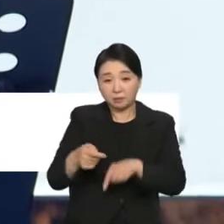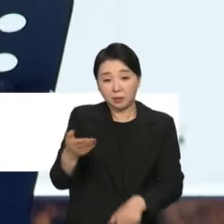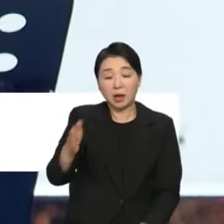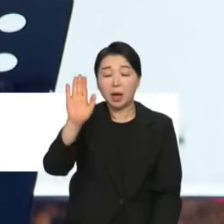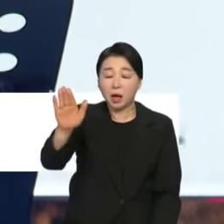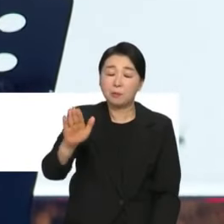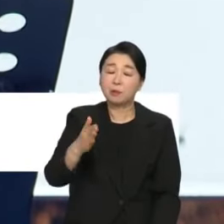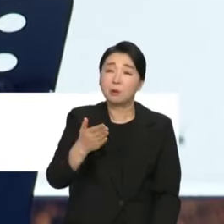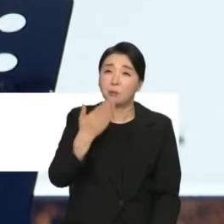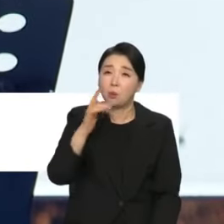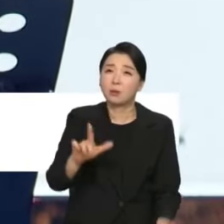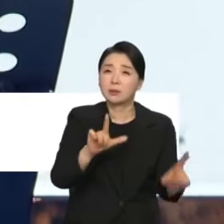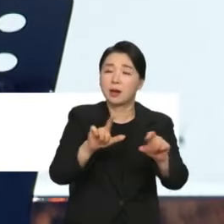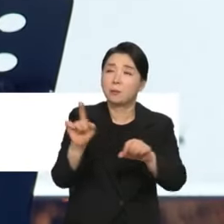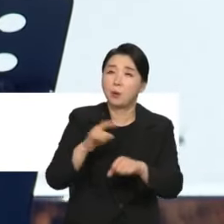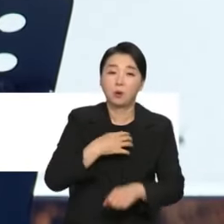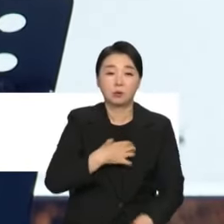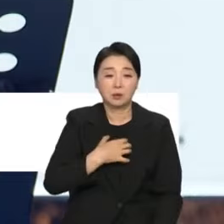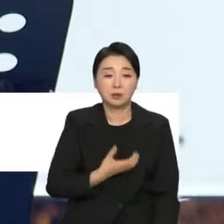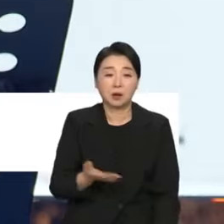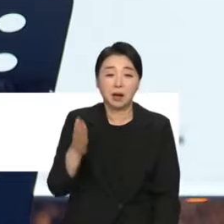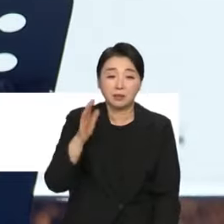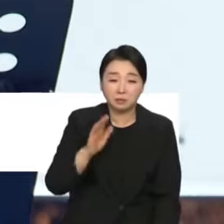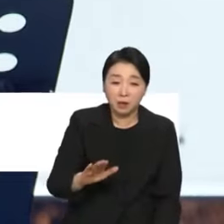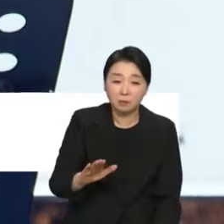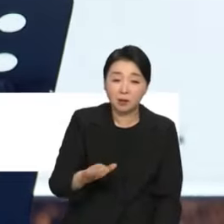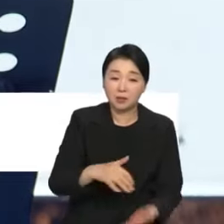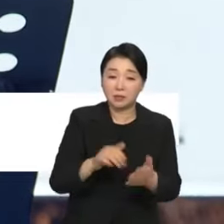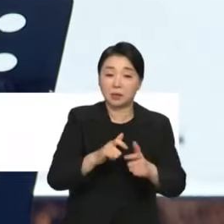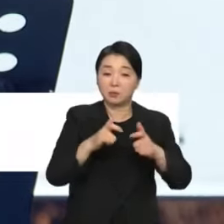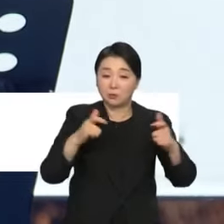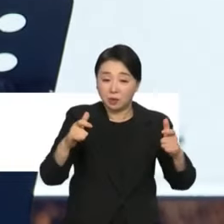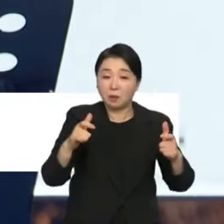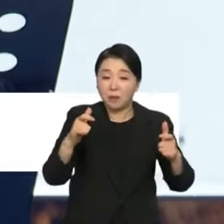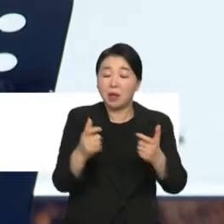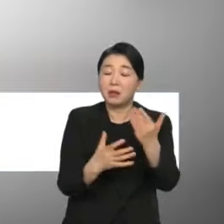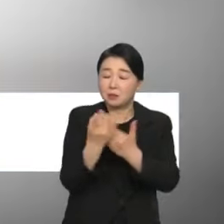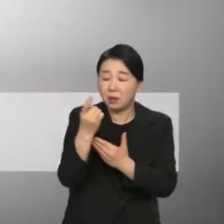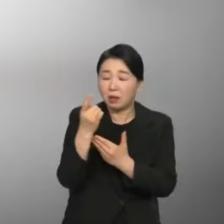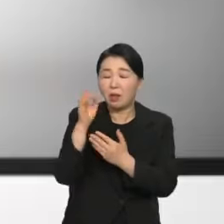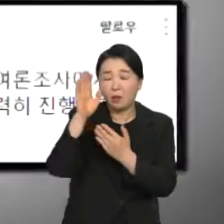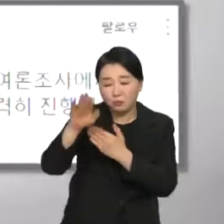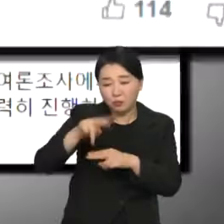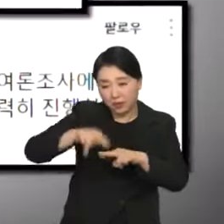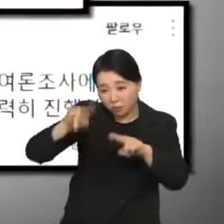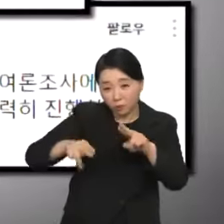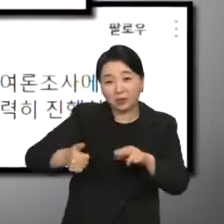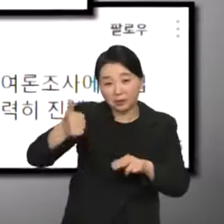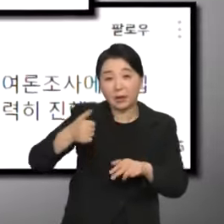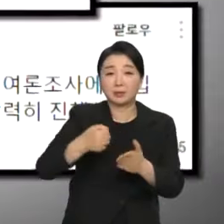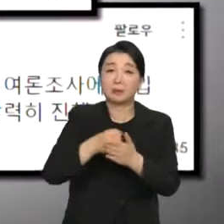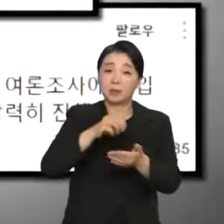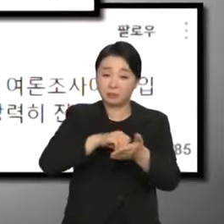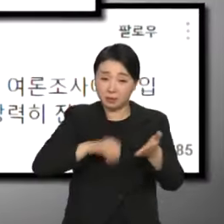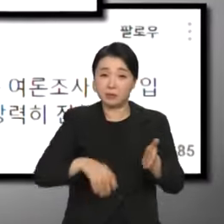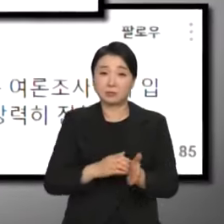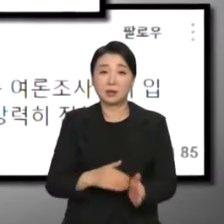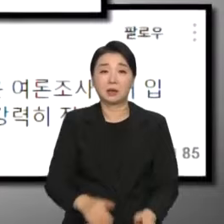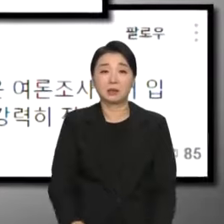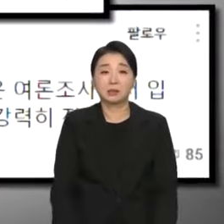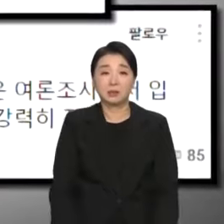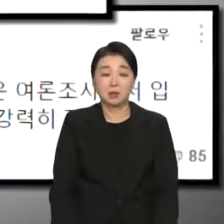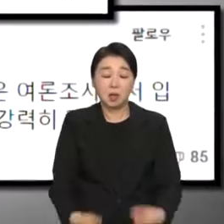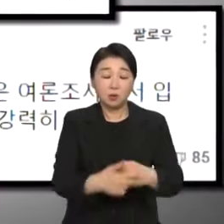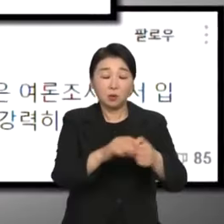살지도 모르겠지만 증원이나 필수 패키지 시행 후보다는 나을 것 같아서 바로 나왔습니다. 의료계를 카르텔에 빗대며